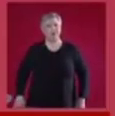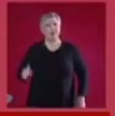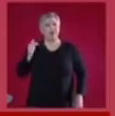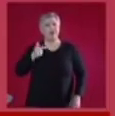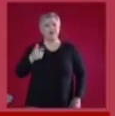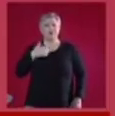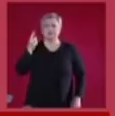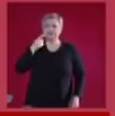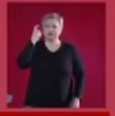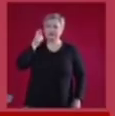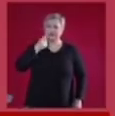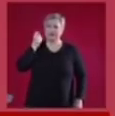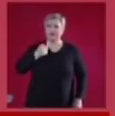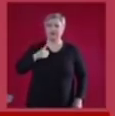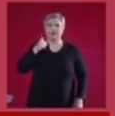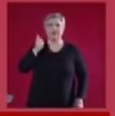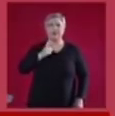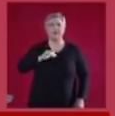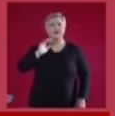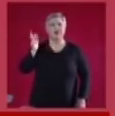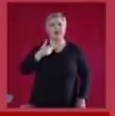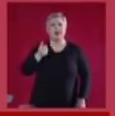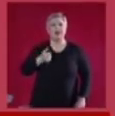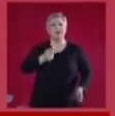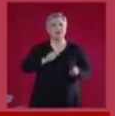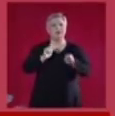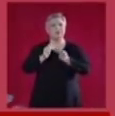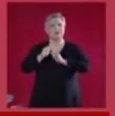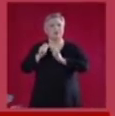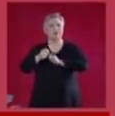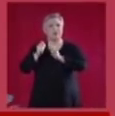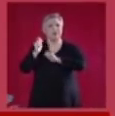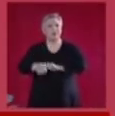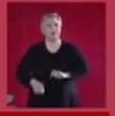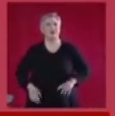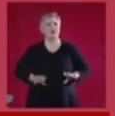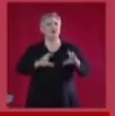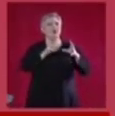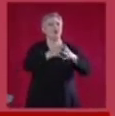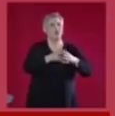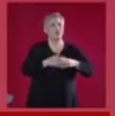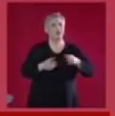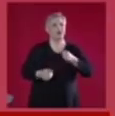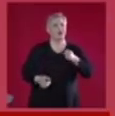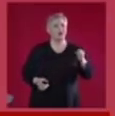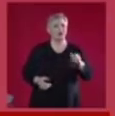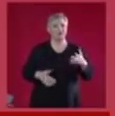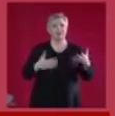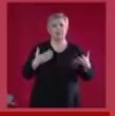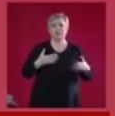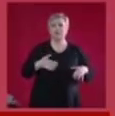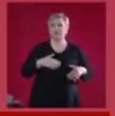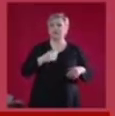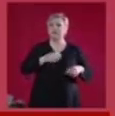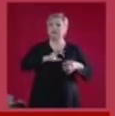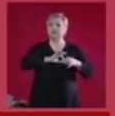δοθεί από τα κινήματα και από τις δυνάμεις της αλλαγής δηλαδή τις δυνάμεις της αριστεράς για να κινηθεί προς τα μπρος ο τροχός της ιστορίας και τώρα